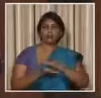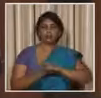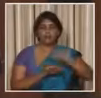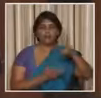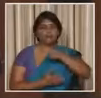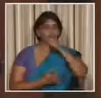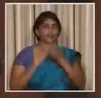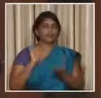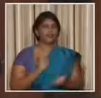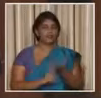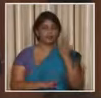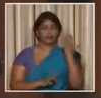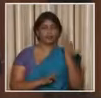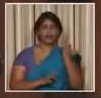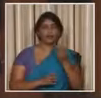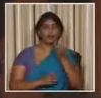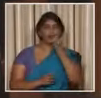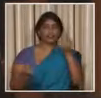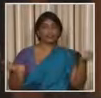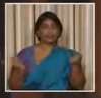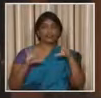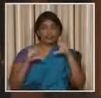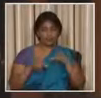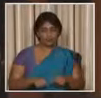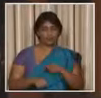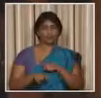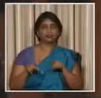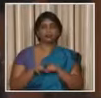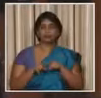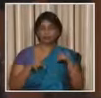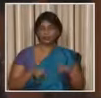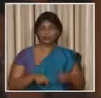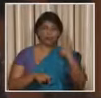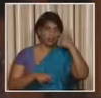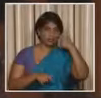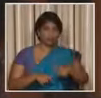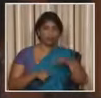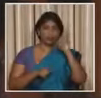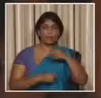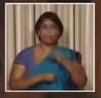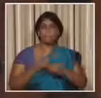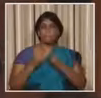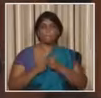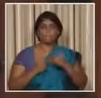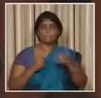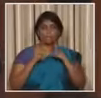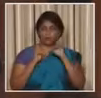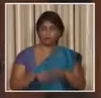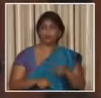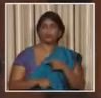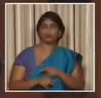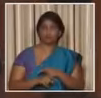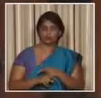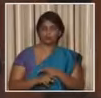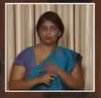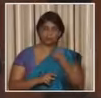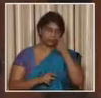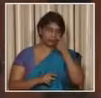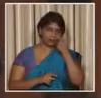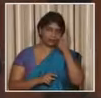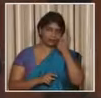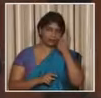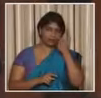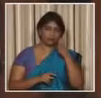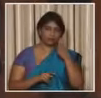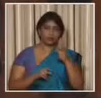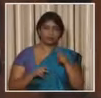pricing wedi catering business ekak karana manussek den me yana tel milata eyata me business ekak karaganna e wage ma thamai indra.